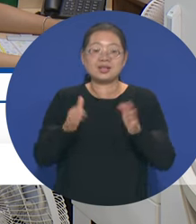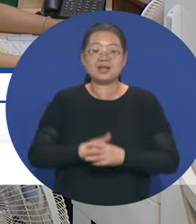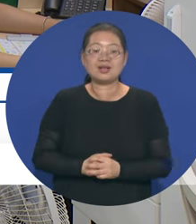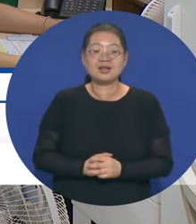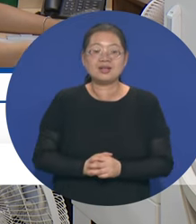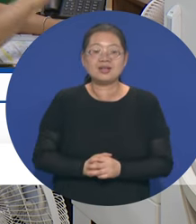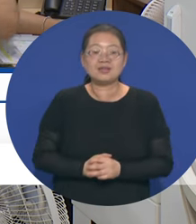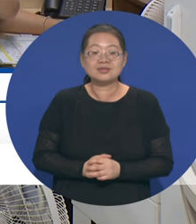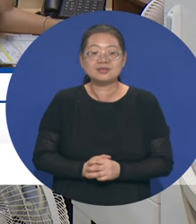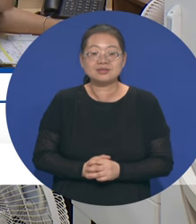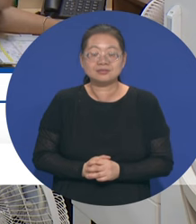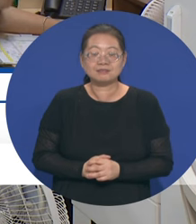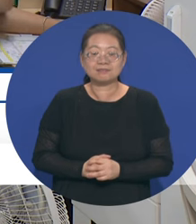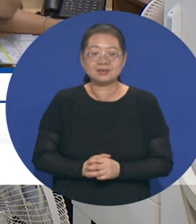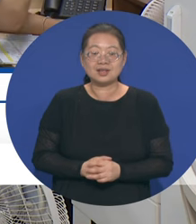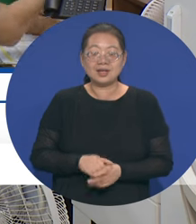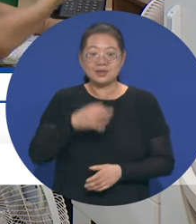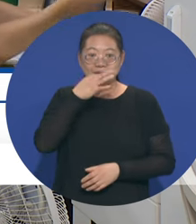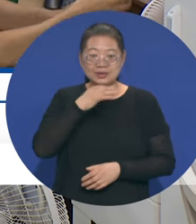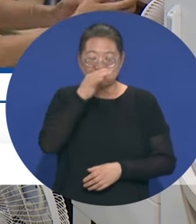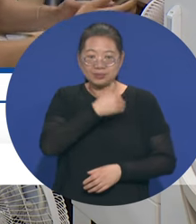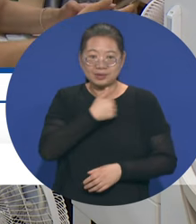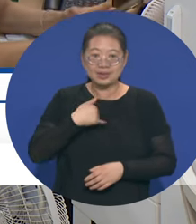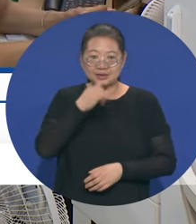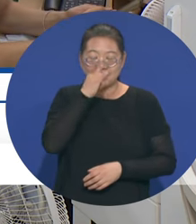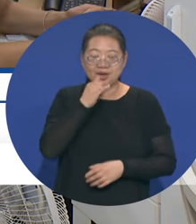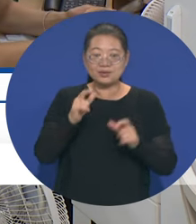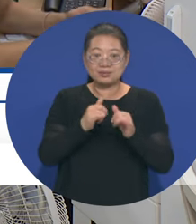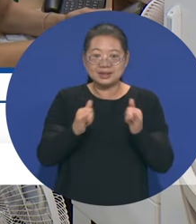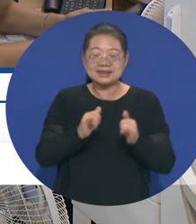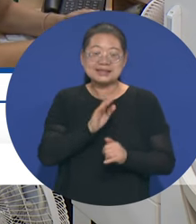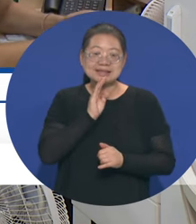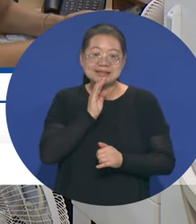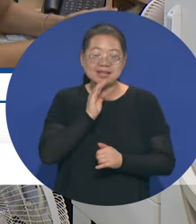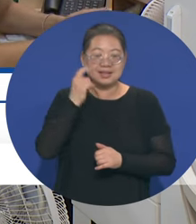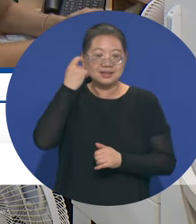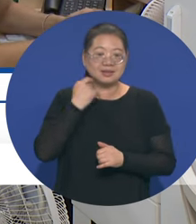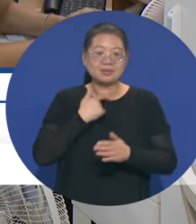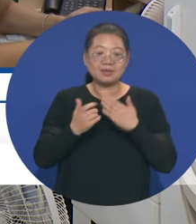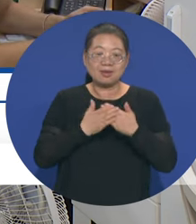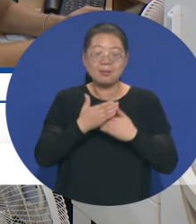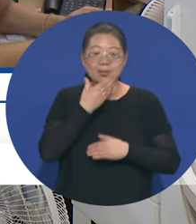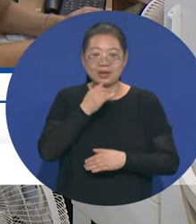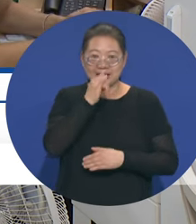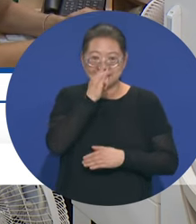만큼 내실 있는 추진으로 도민들께서 체감하실 수 있는 아이 키우기